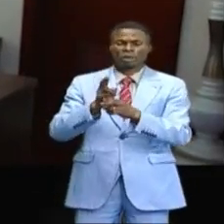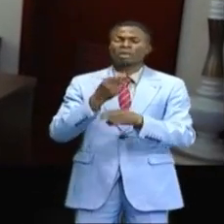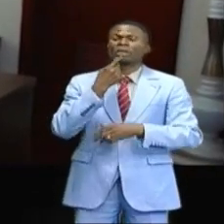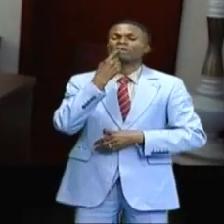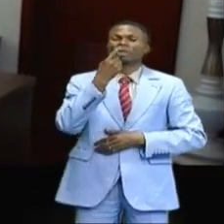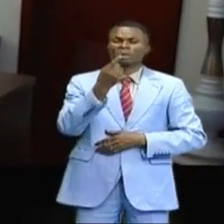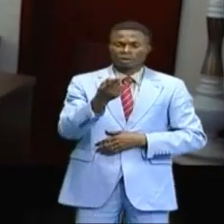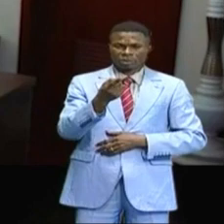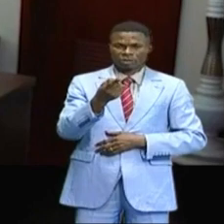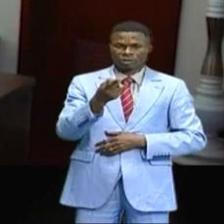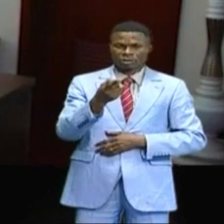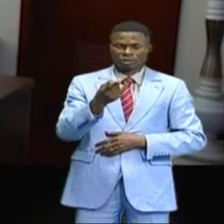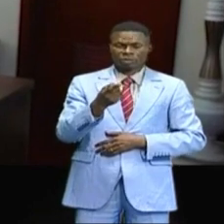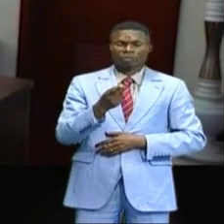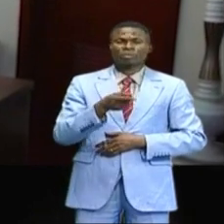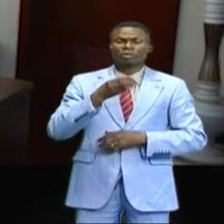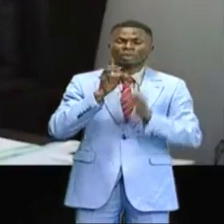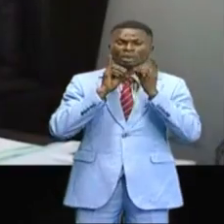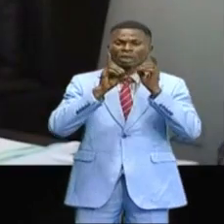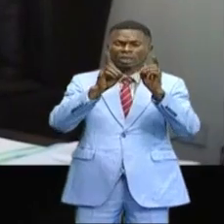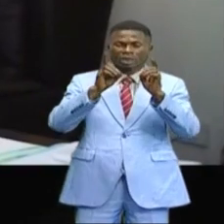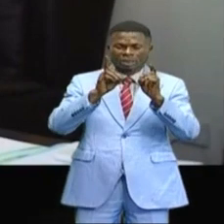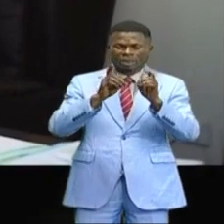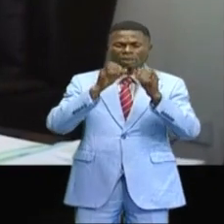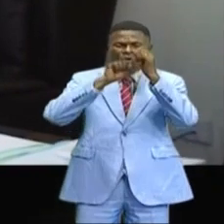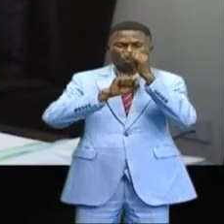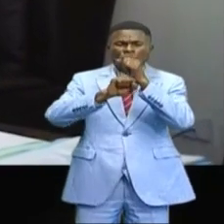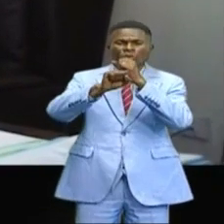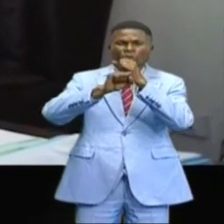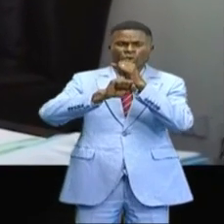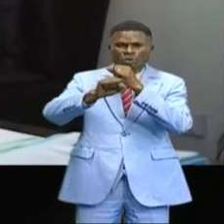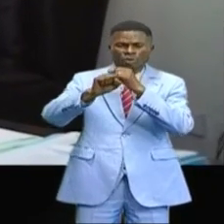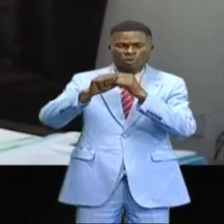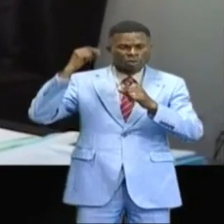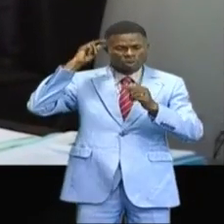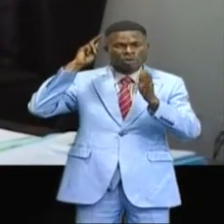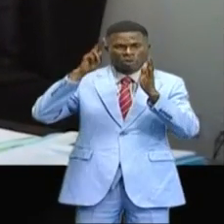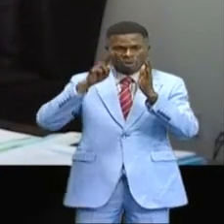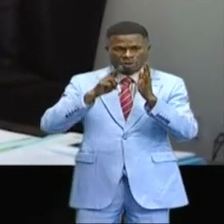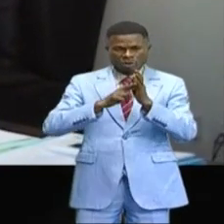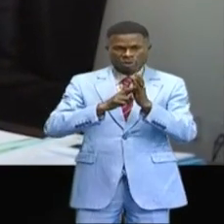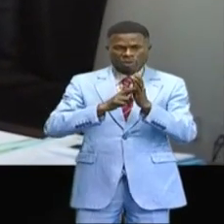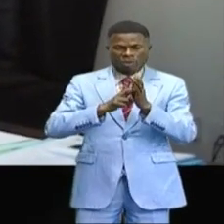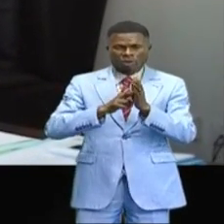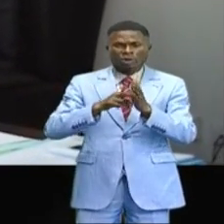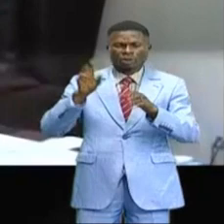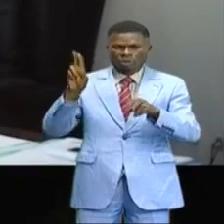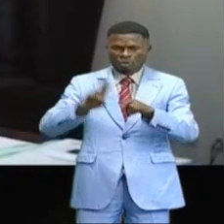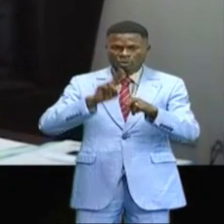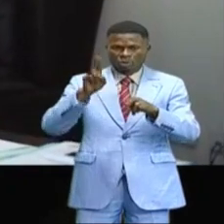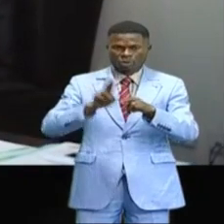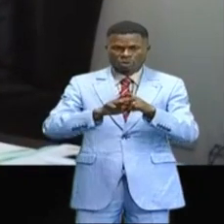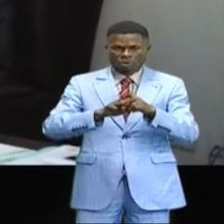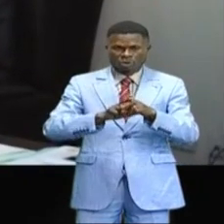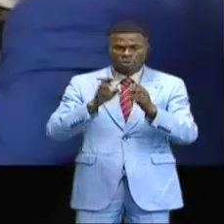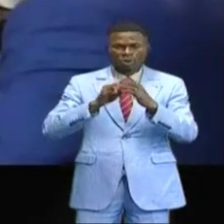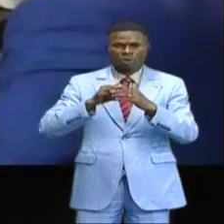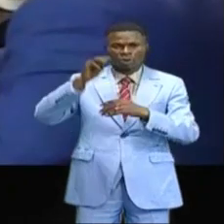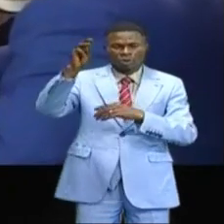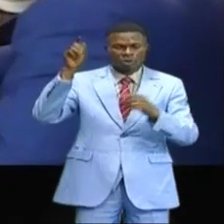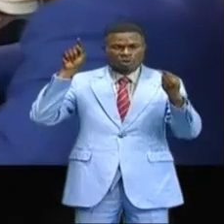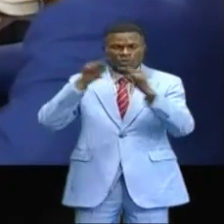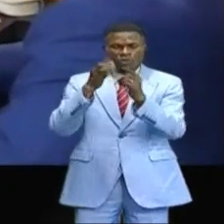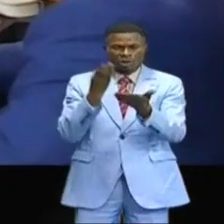signalé que son intervention vise à sensibiliser le gouvernement sur l'état de mise en œuvre de la migration vers le